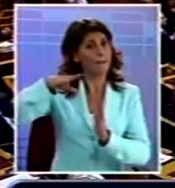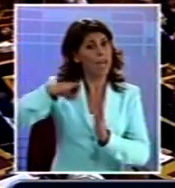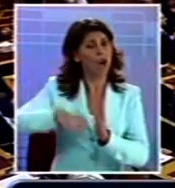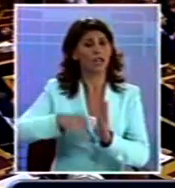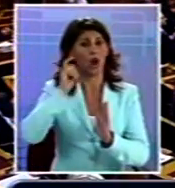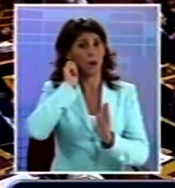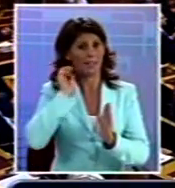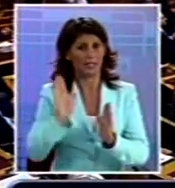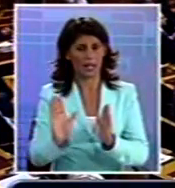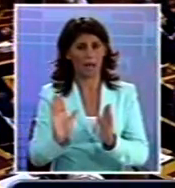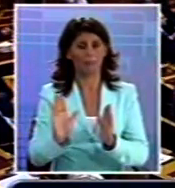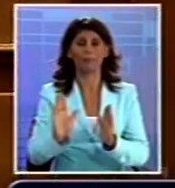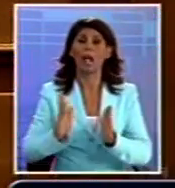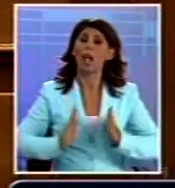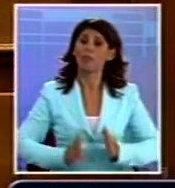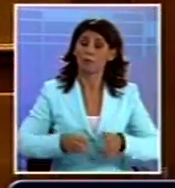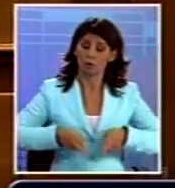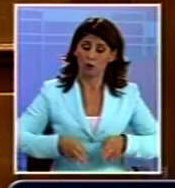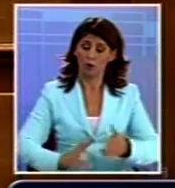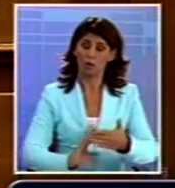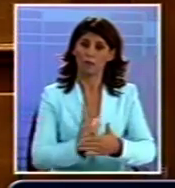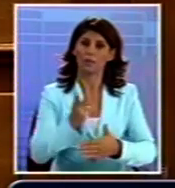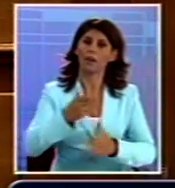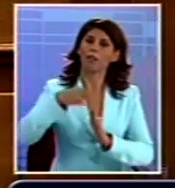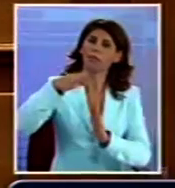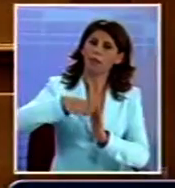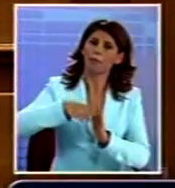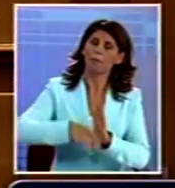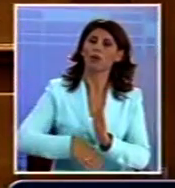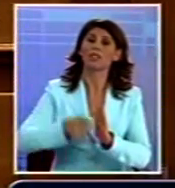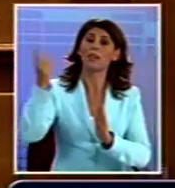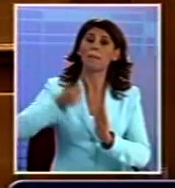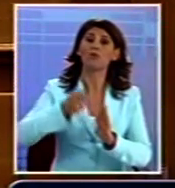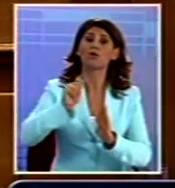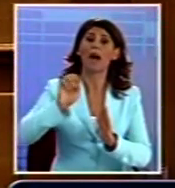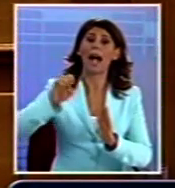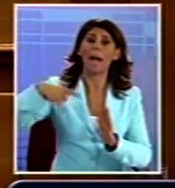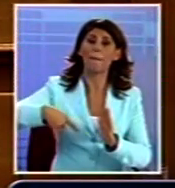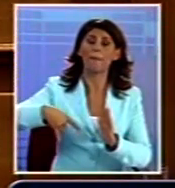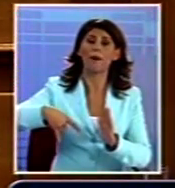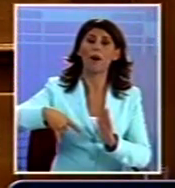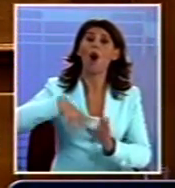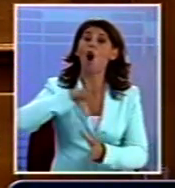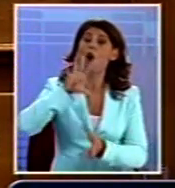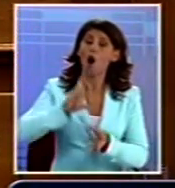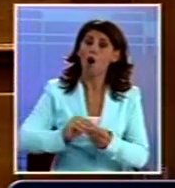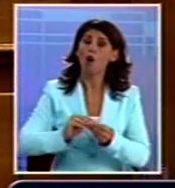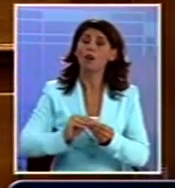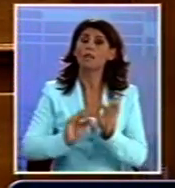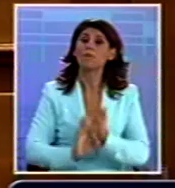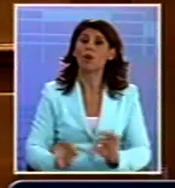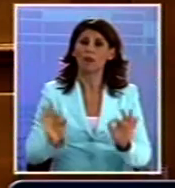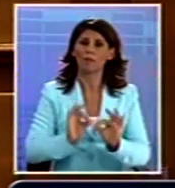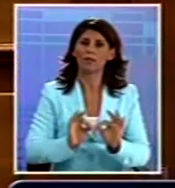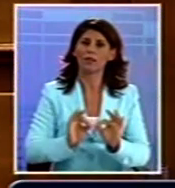ονομαστικά. Καθώς θα προχωράμε το δρόμο της ανάπτυξης, θα αρχίσει να μειώνεται και ως ποσοστό του ΕΠ. Και όλες οι προβλέψεις είναι ότι